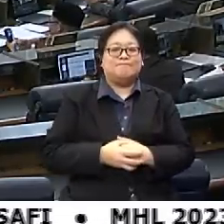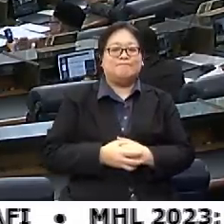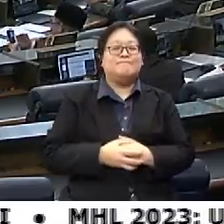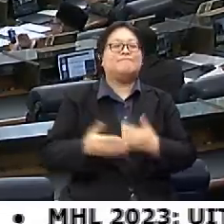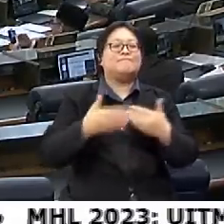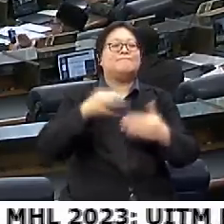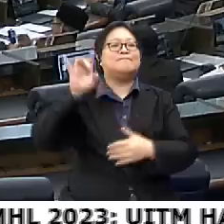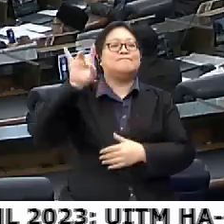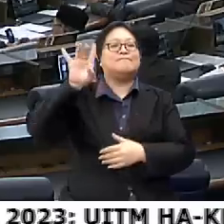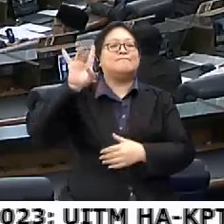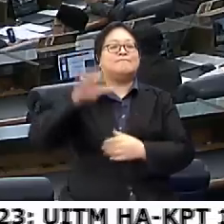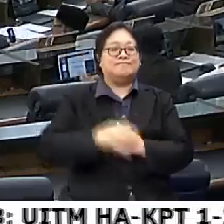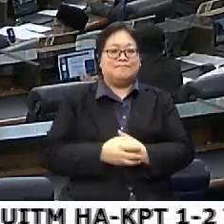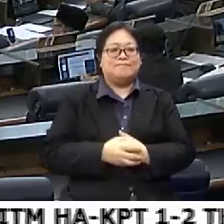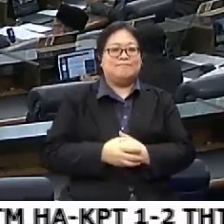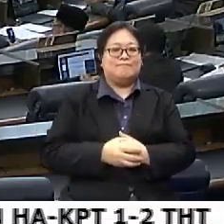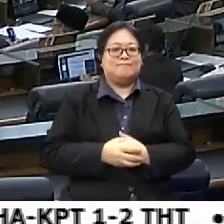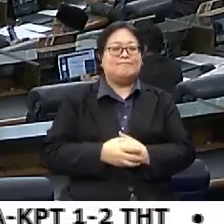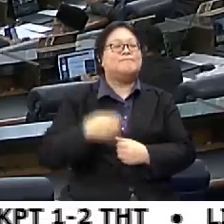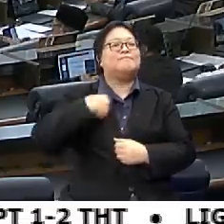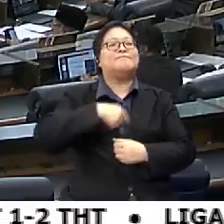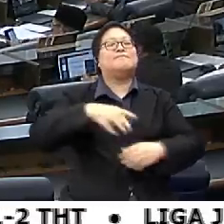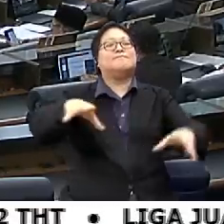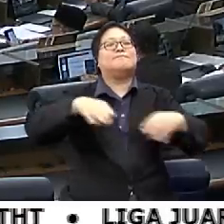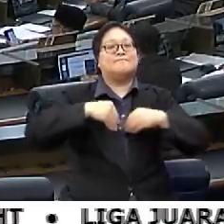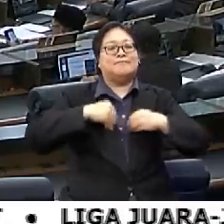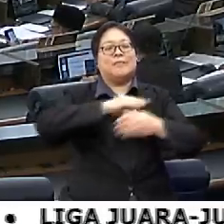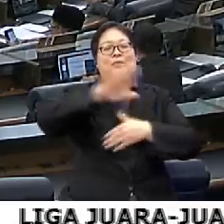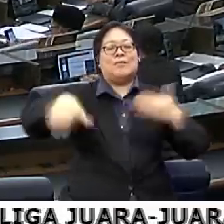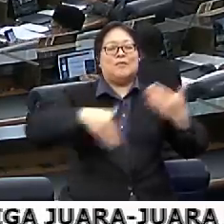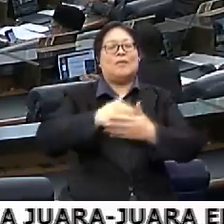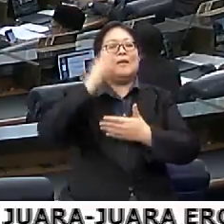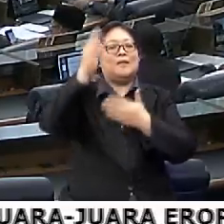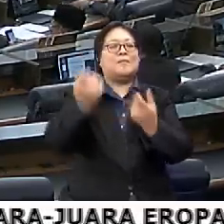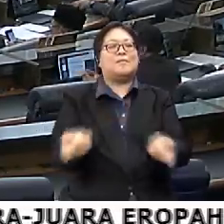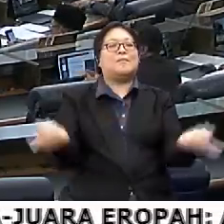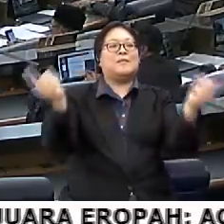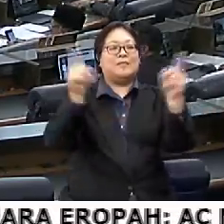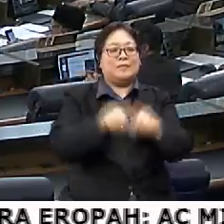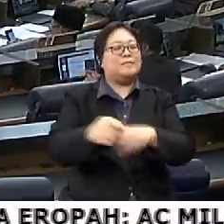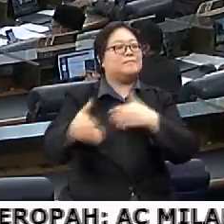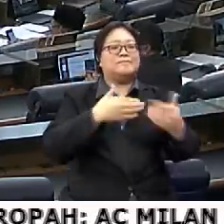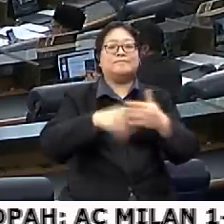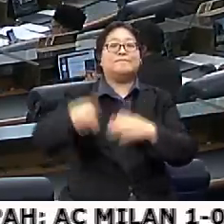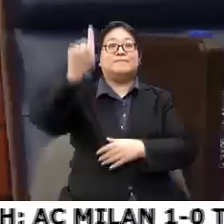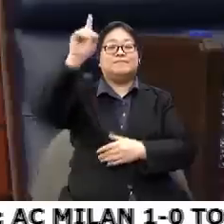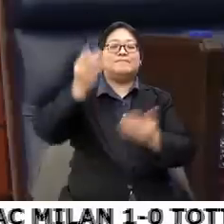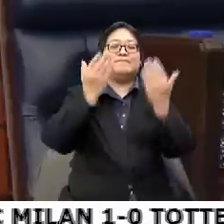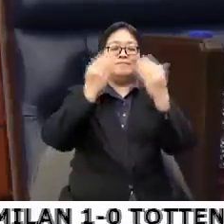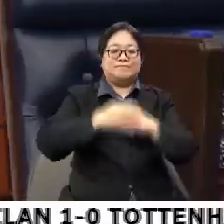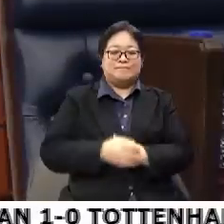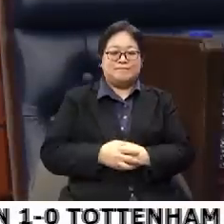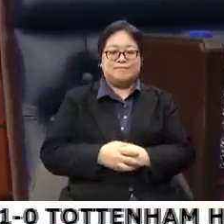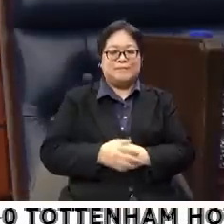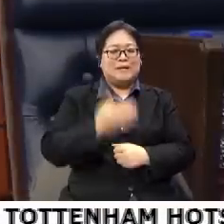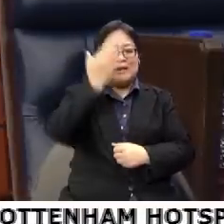Jadi insya Allah kita reda tawakal dengan Allah. Semuanya akan berlaku dengan apapun kehendak Allah. Amin. Kenapa